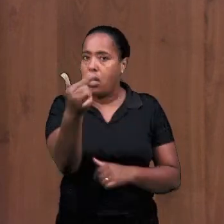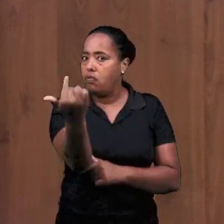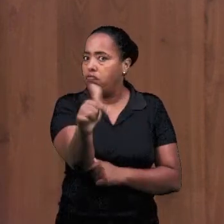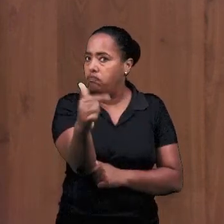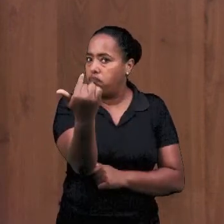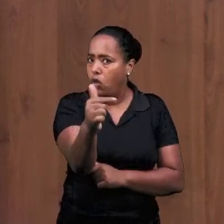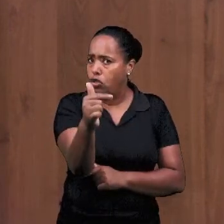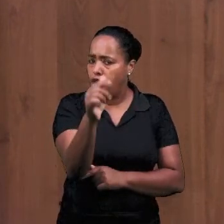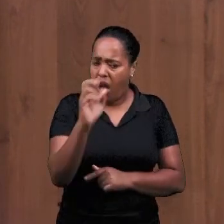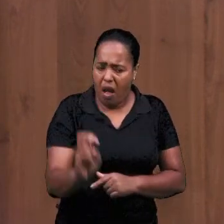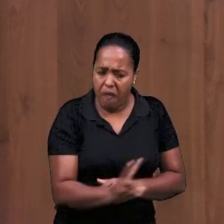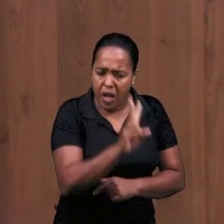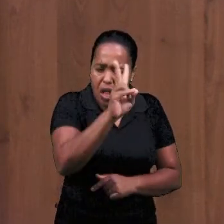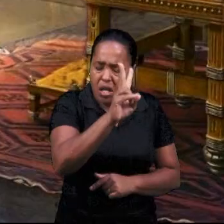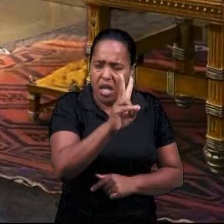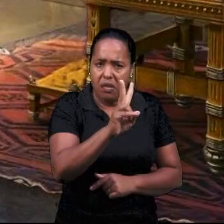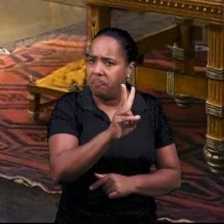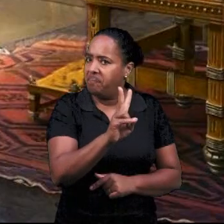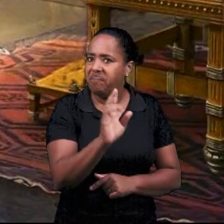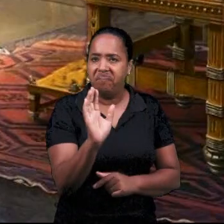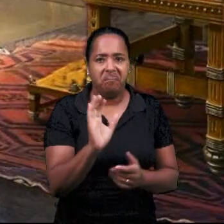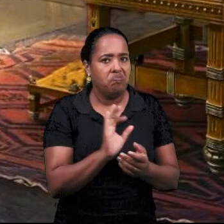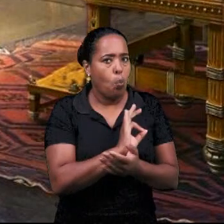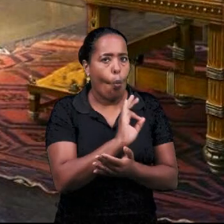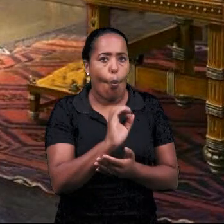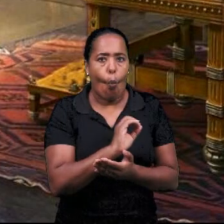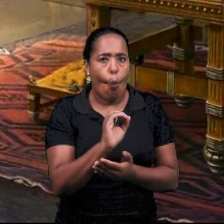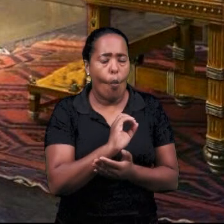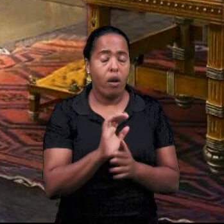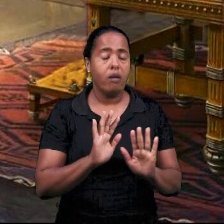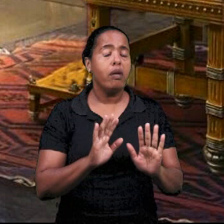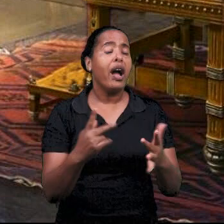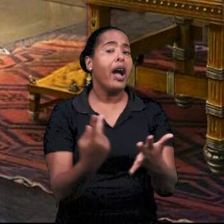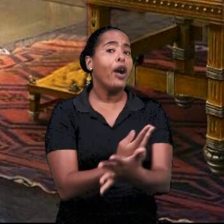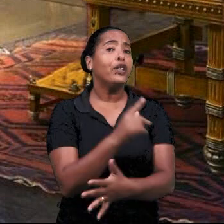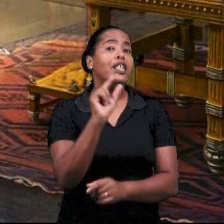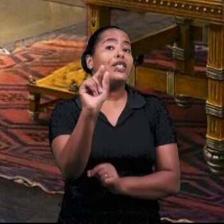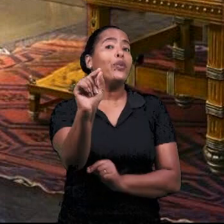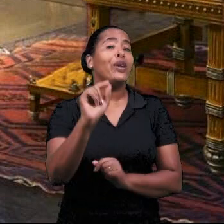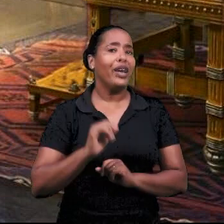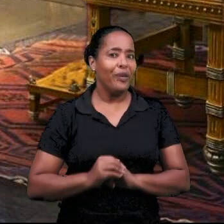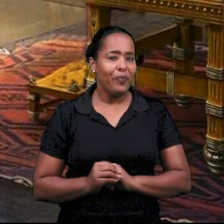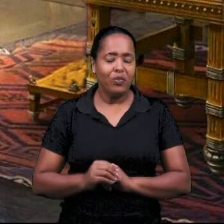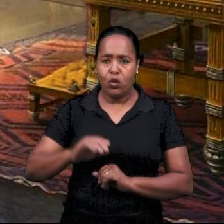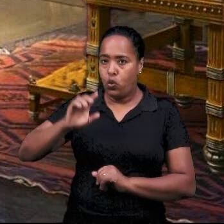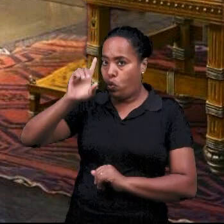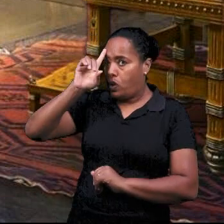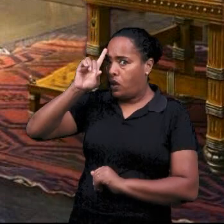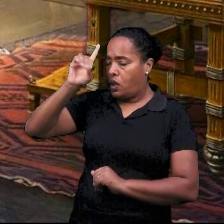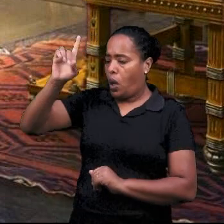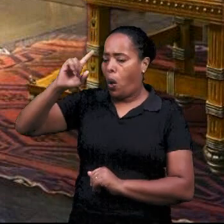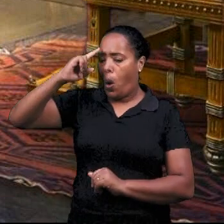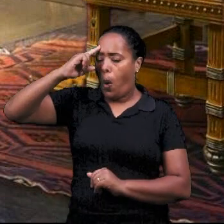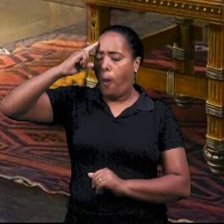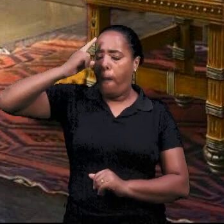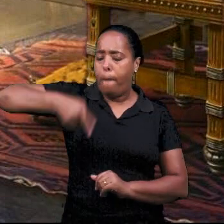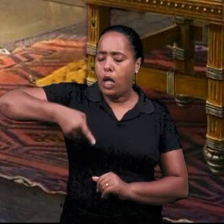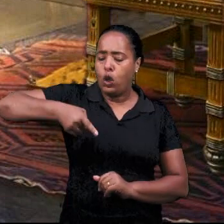recevaient rien et le travail n'était pas valorisé. Et là, le Seigneur, il a envoyé